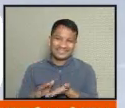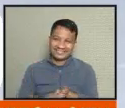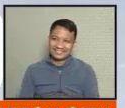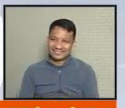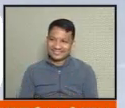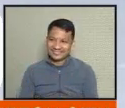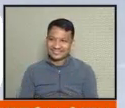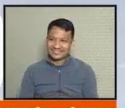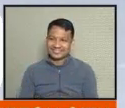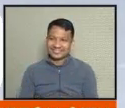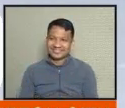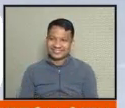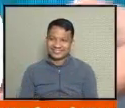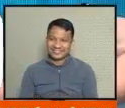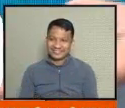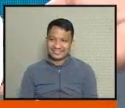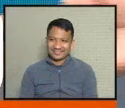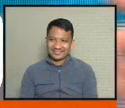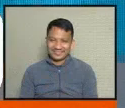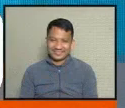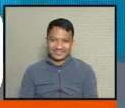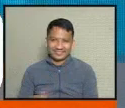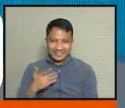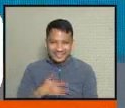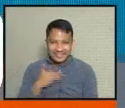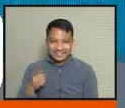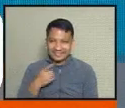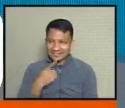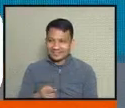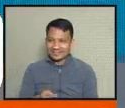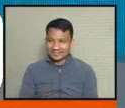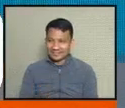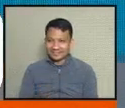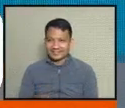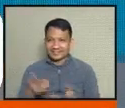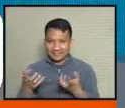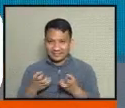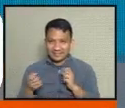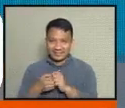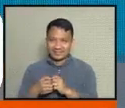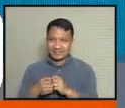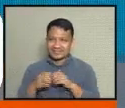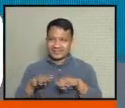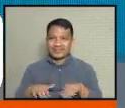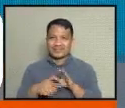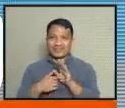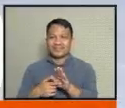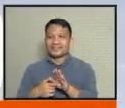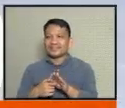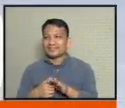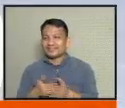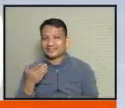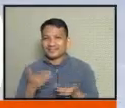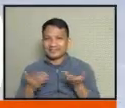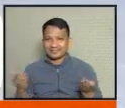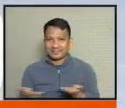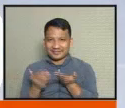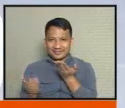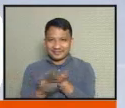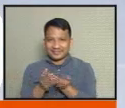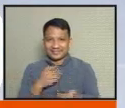See? Kasi masal kung sabihin mo sa kanya na eh, gusto ko lang siya ikonsensya tapos sasampang ko siya ng